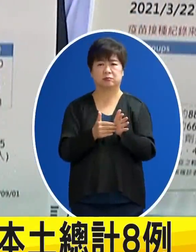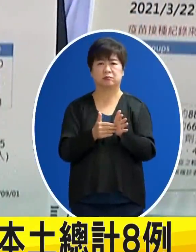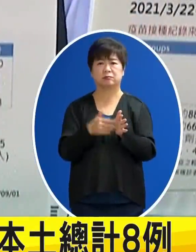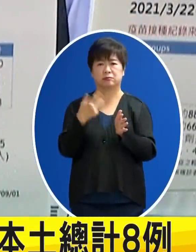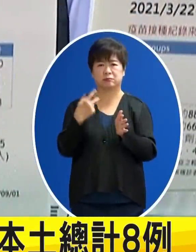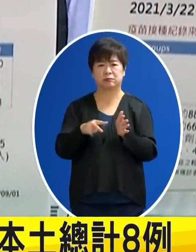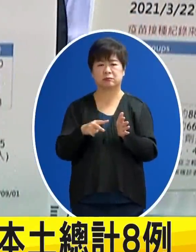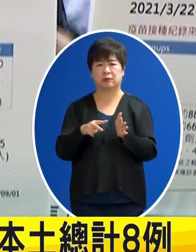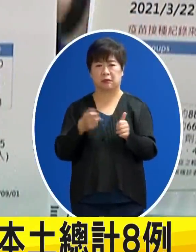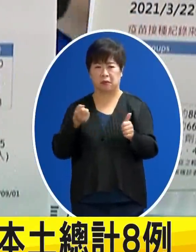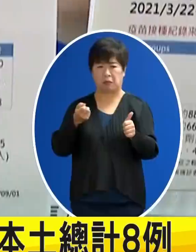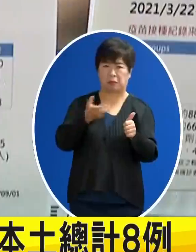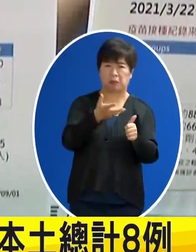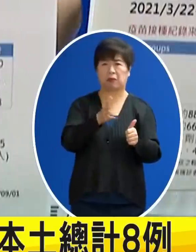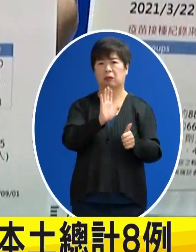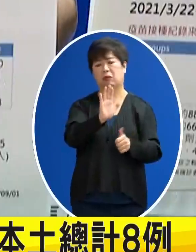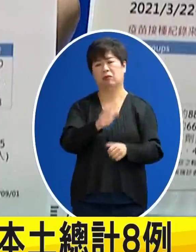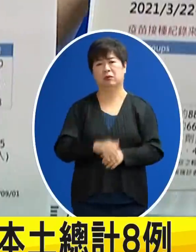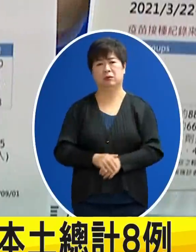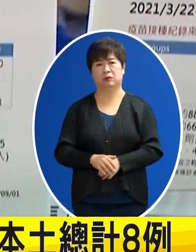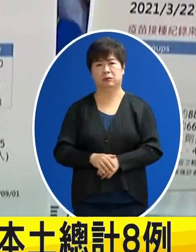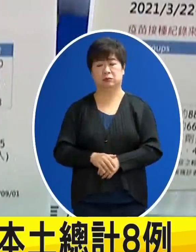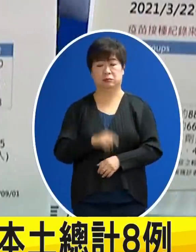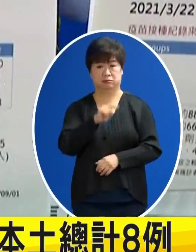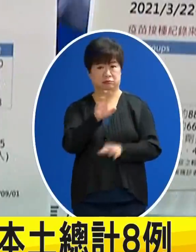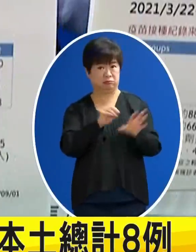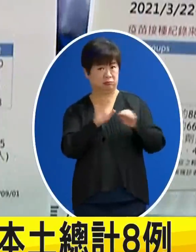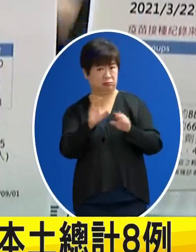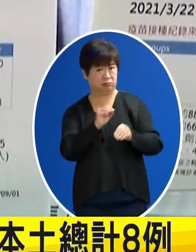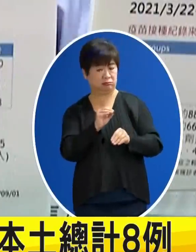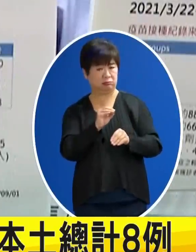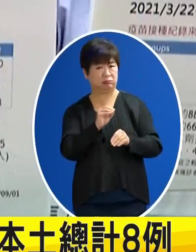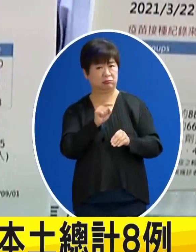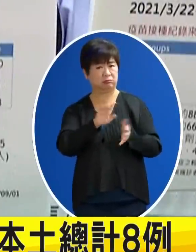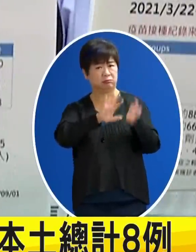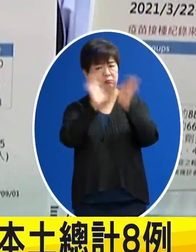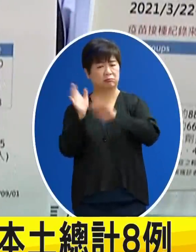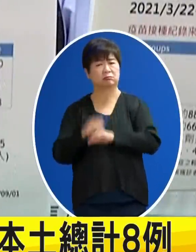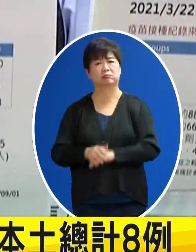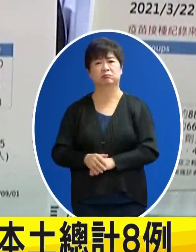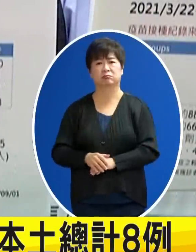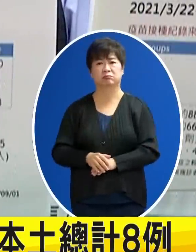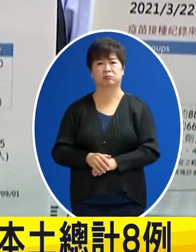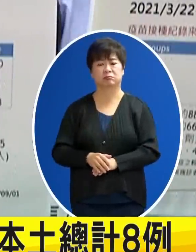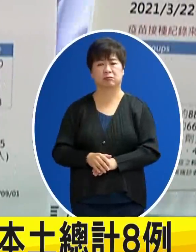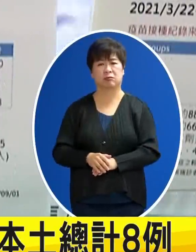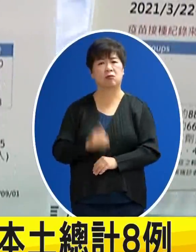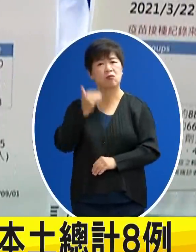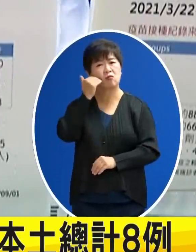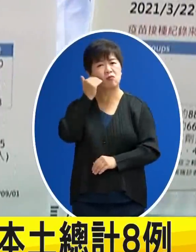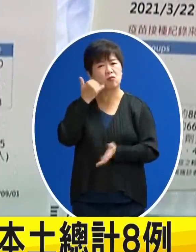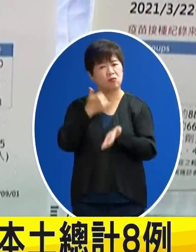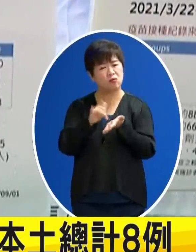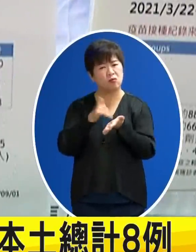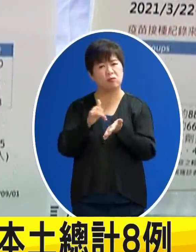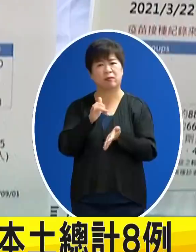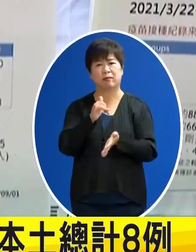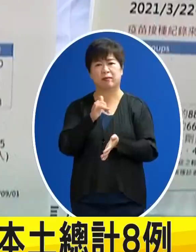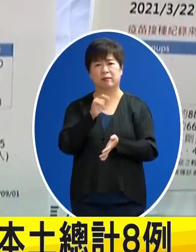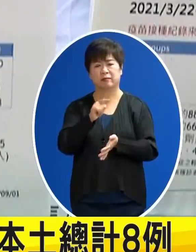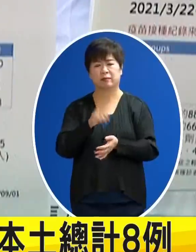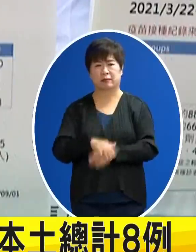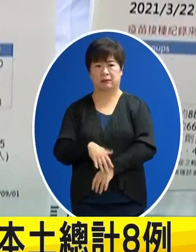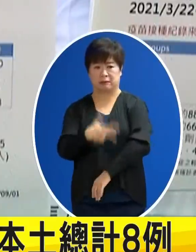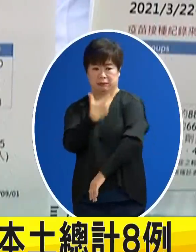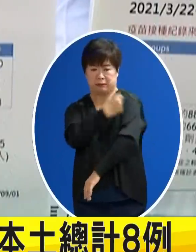后发生的哦。那所以它的资料的部分就是看说如果要算它的这个突